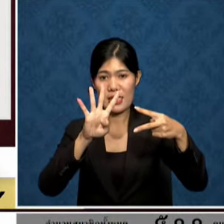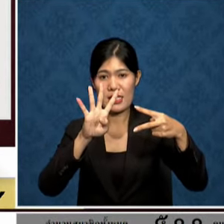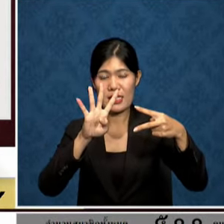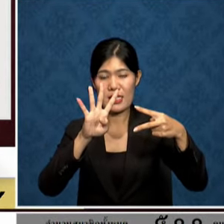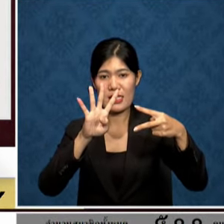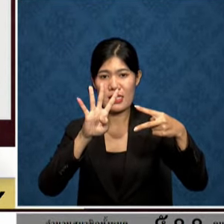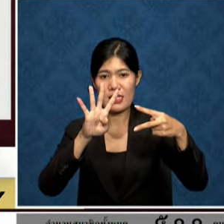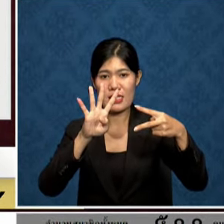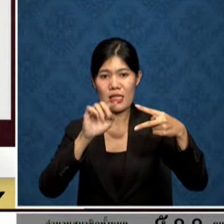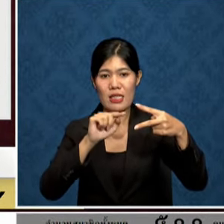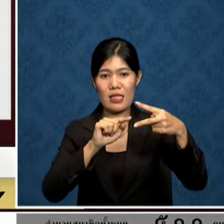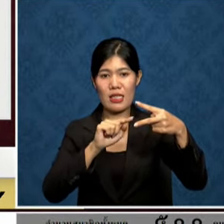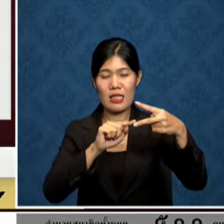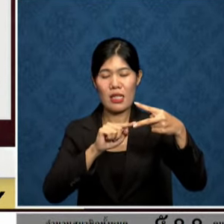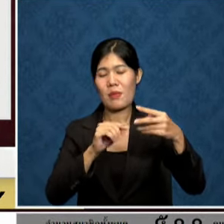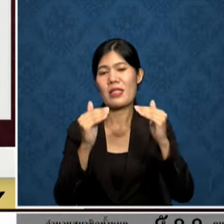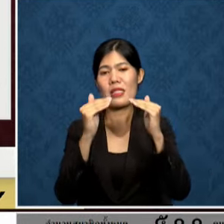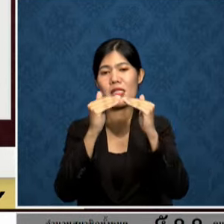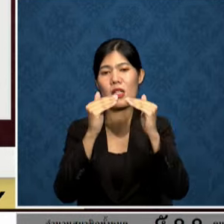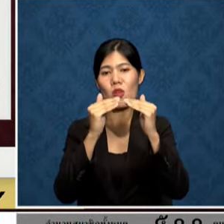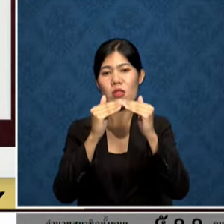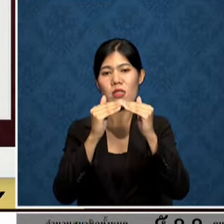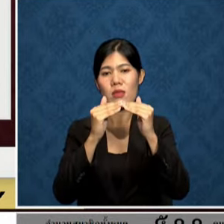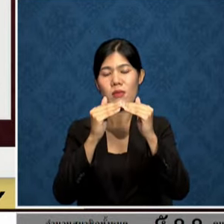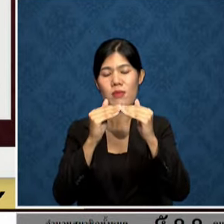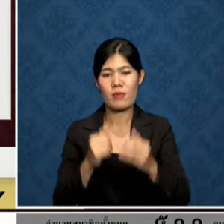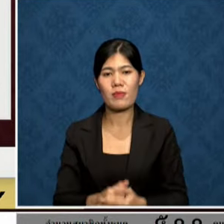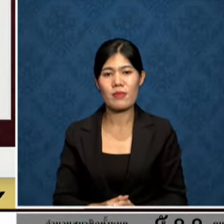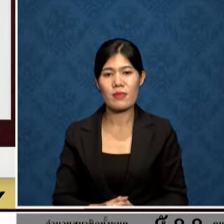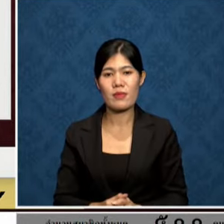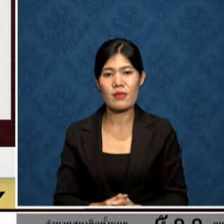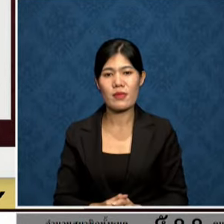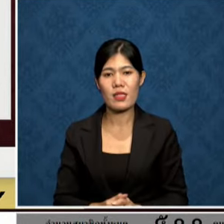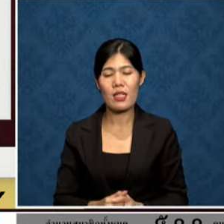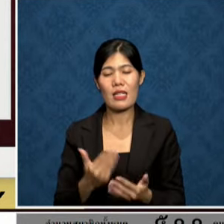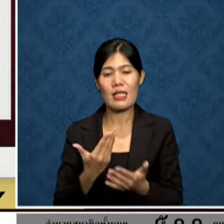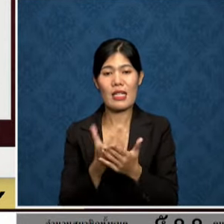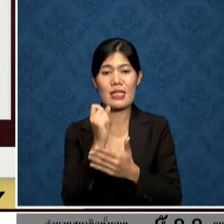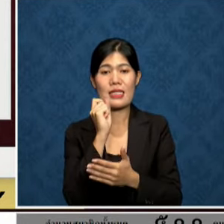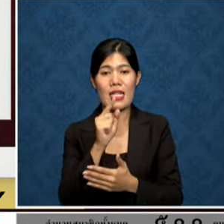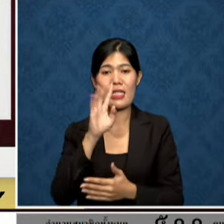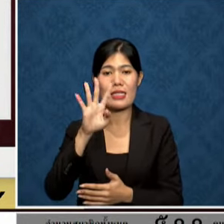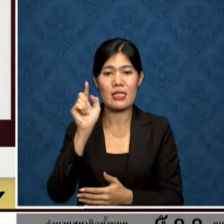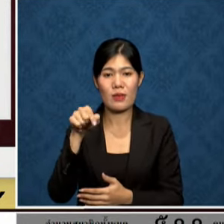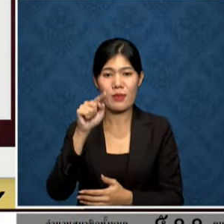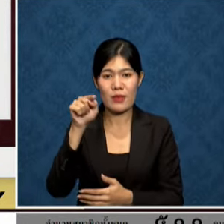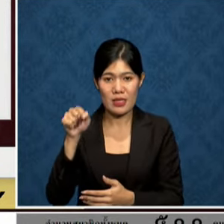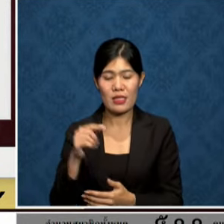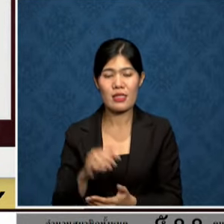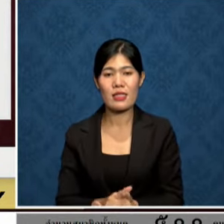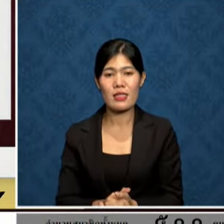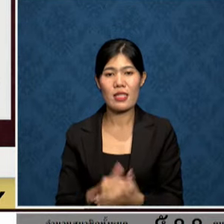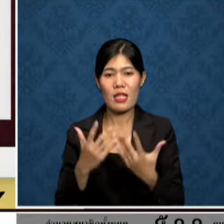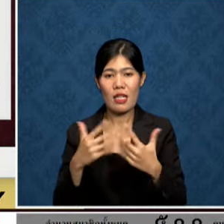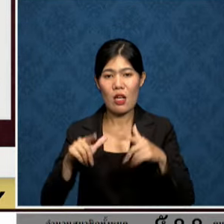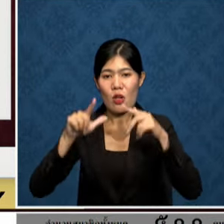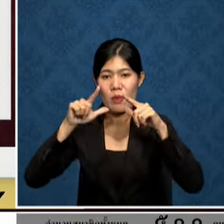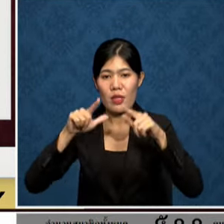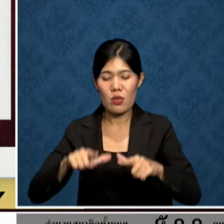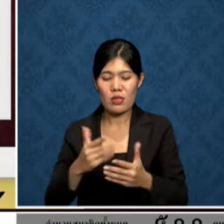ขึ้นแล้วก็คงสัดส่วนของเอ่อสัดส่วนต่องบประมาณเอาไว้เท่าเดิมที่ 4%แล้วก็ไปลดงบชำระดอกเบี้ย